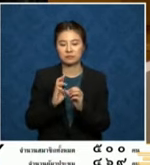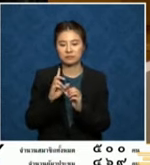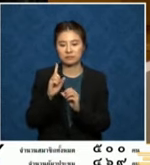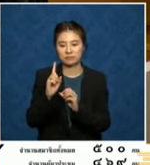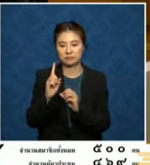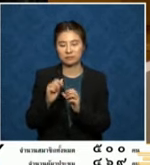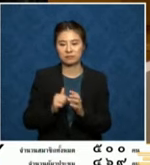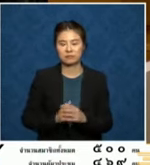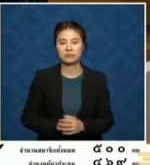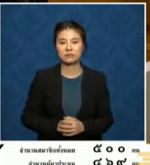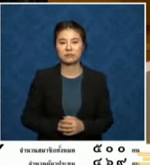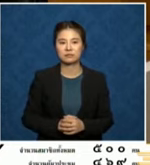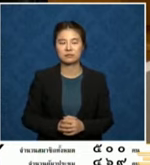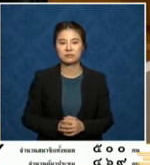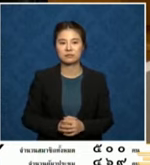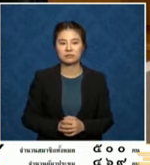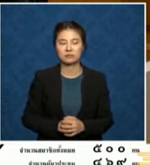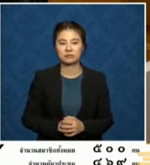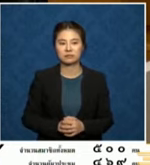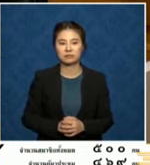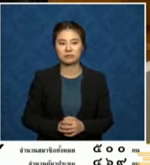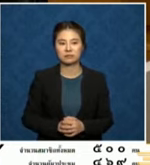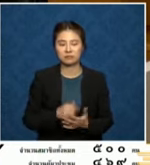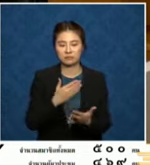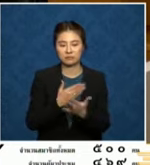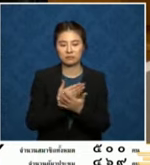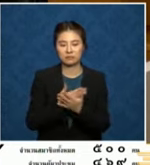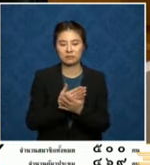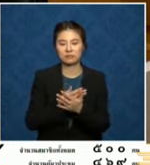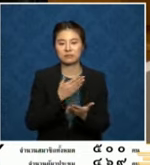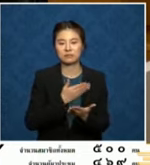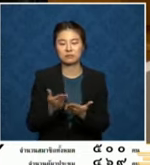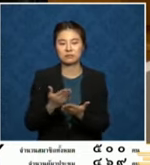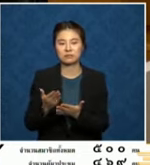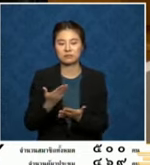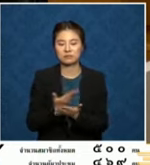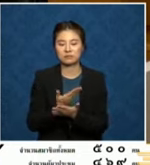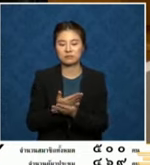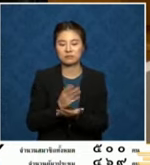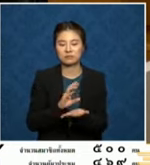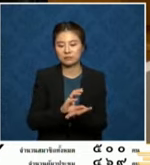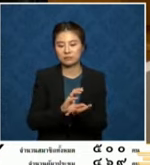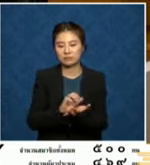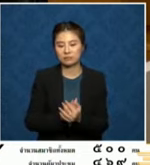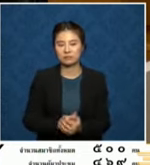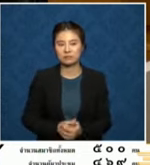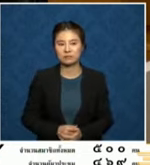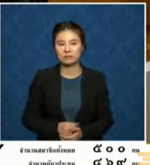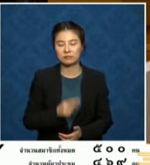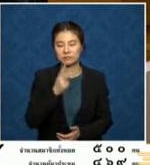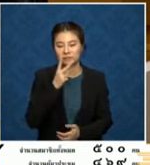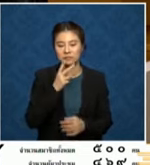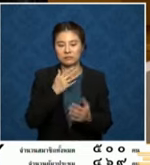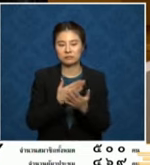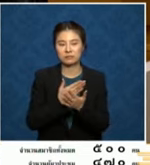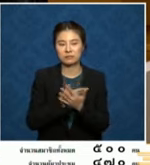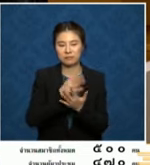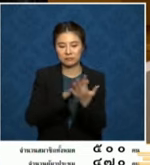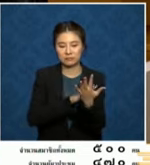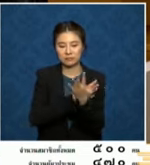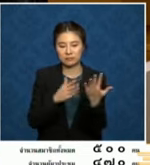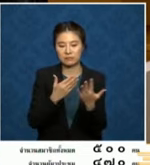ะที่ผมตอกจันงบรายจ่ายหมวดลงทุนคนที่ดูงบประมาณเก่งๆก็เข้าใจนะ